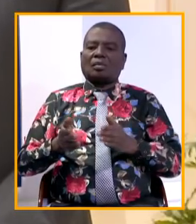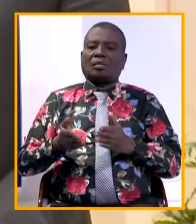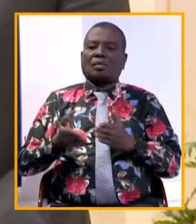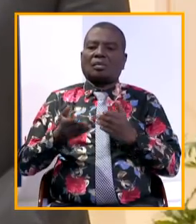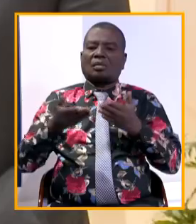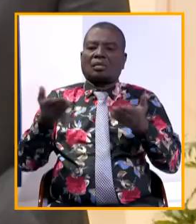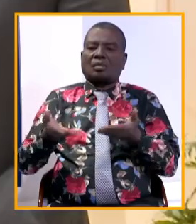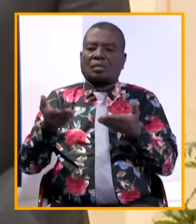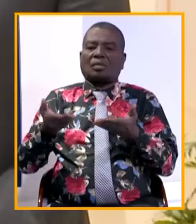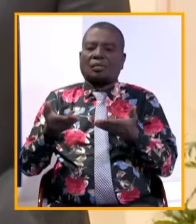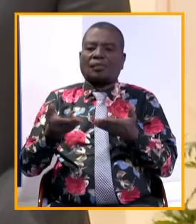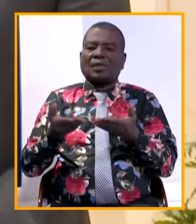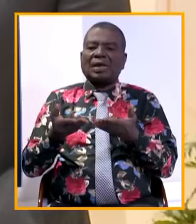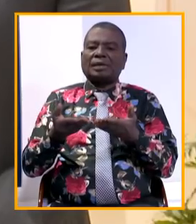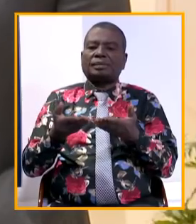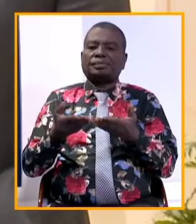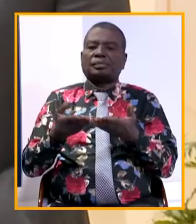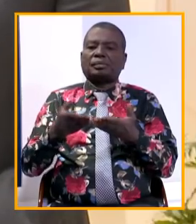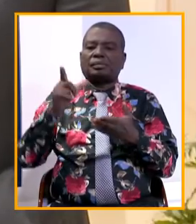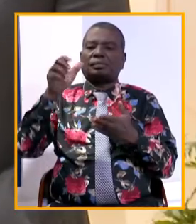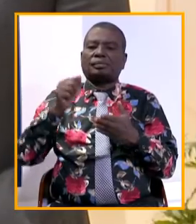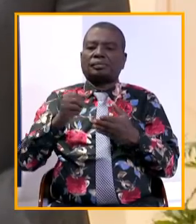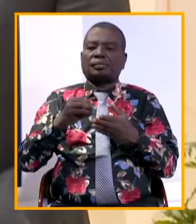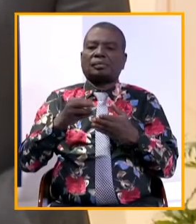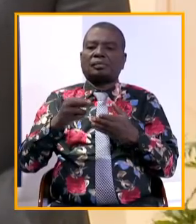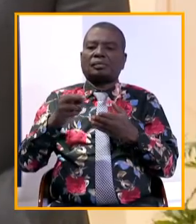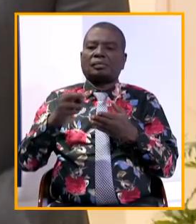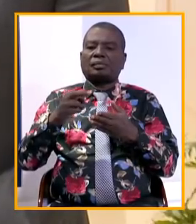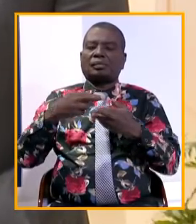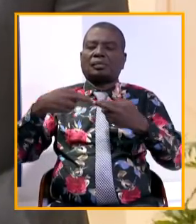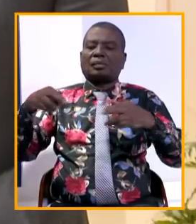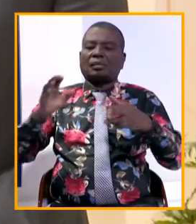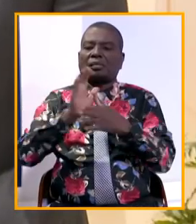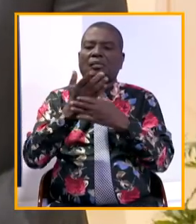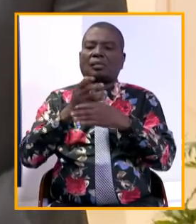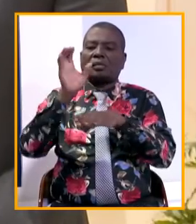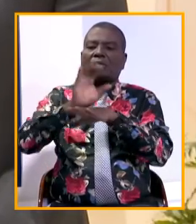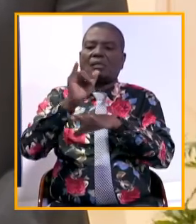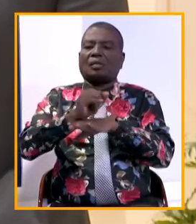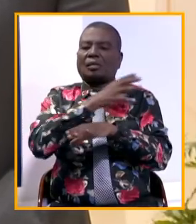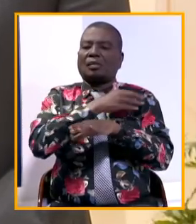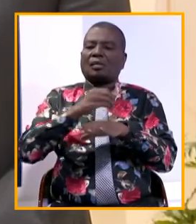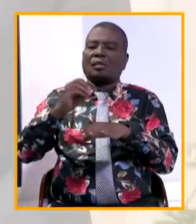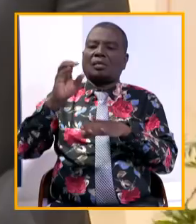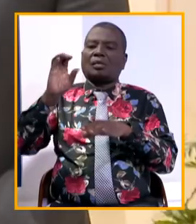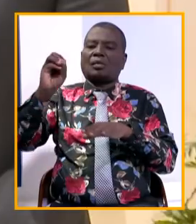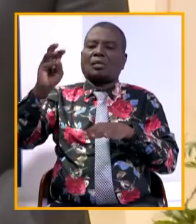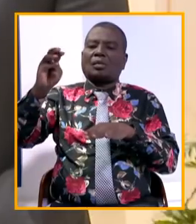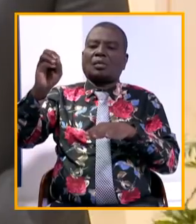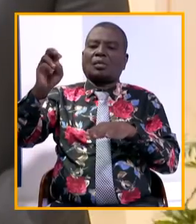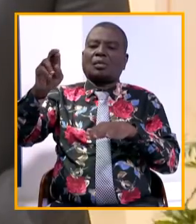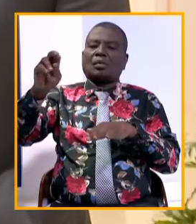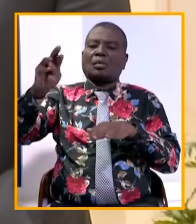à Abidjan. La relation entre la Côte d'Ivoire et les Comores est excellente. On